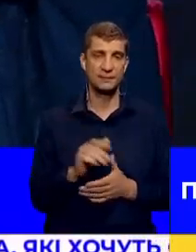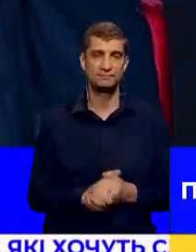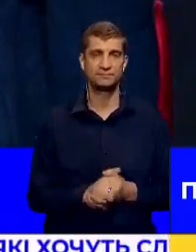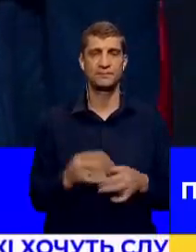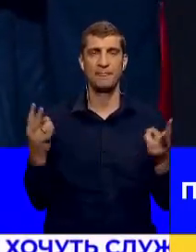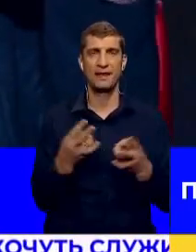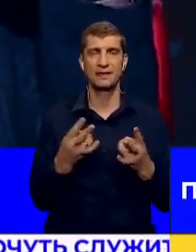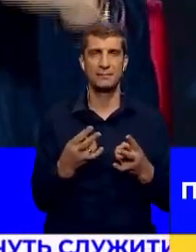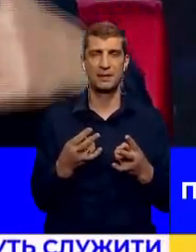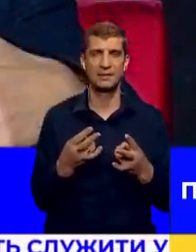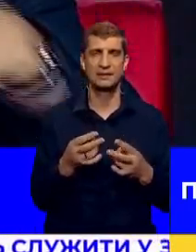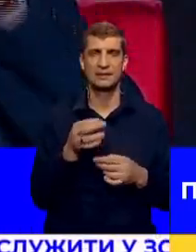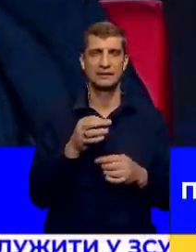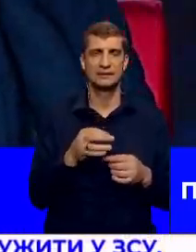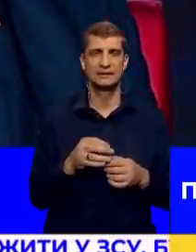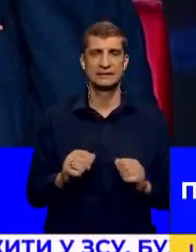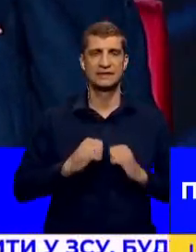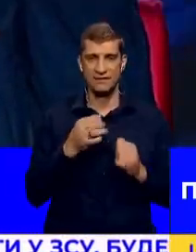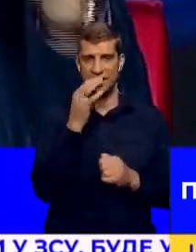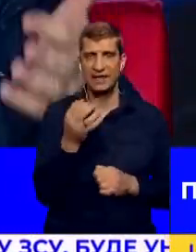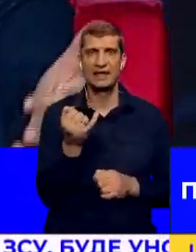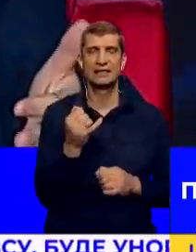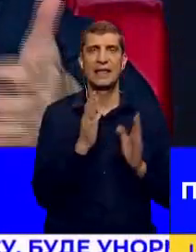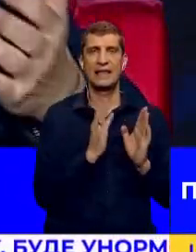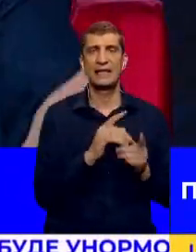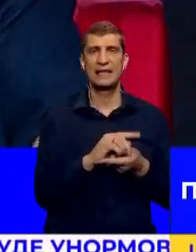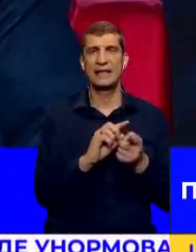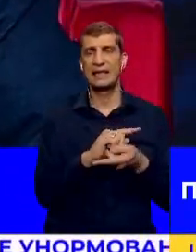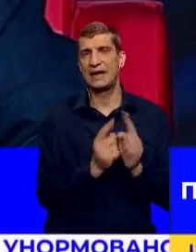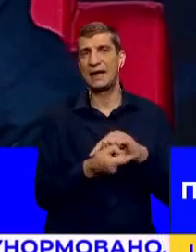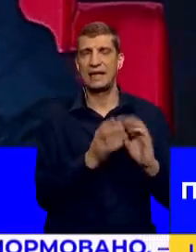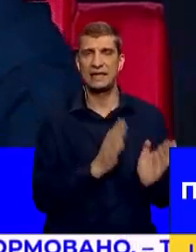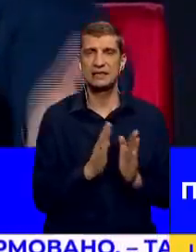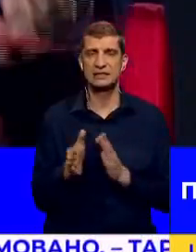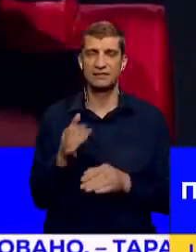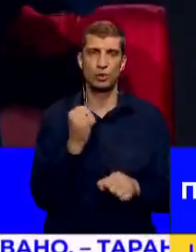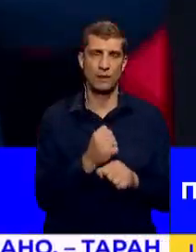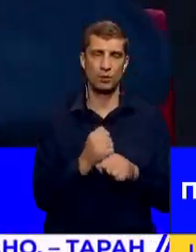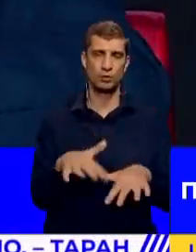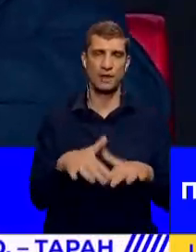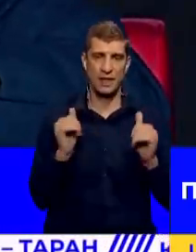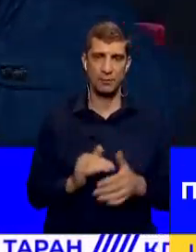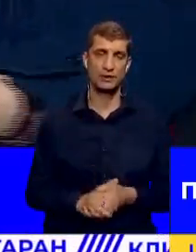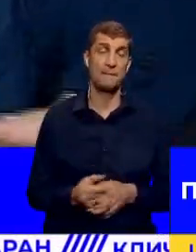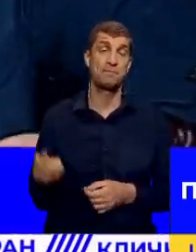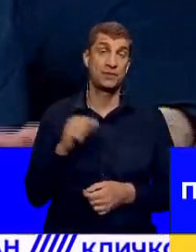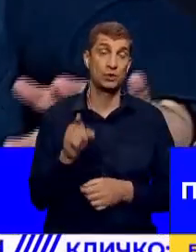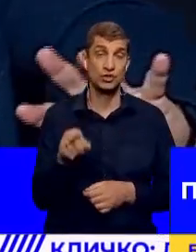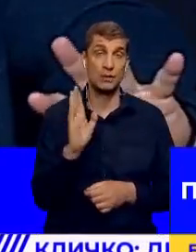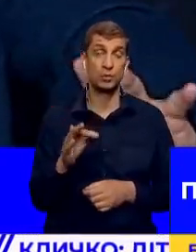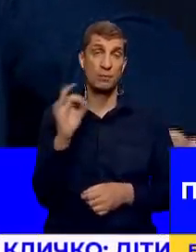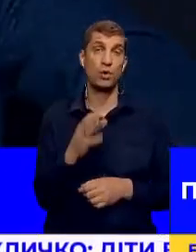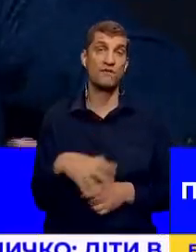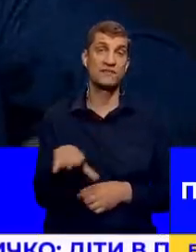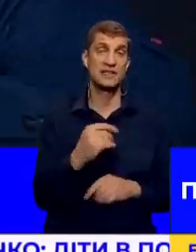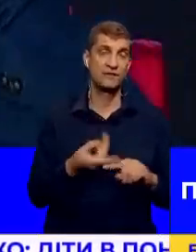треба вимовити це слово, інтенсифікує роботу парламенту. І, до речі, там буде про все у